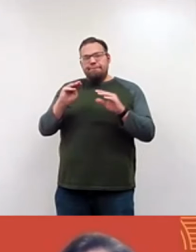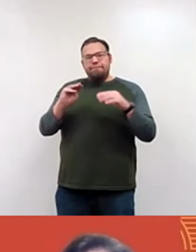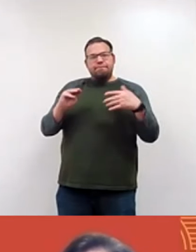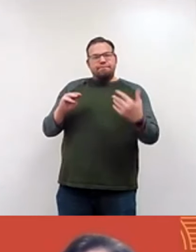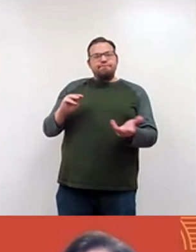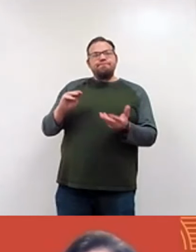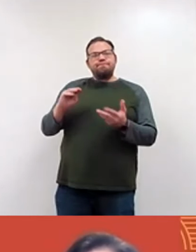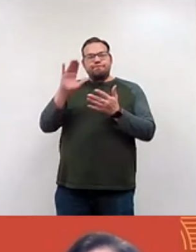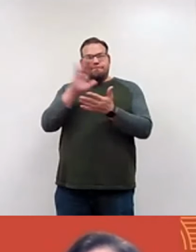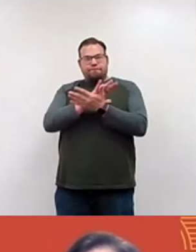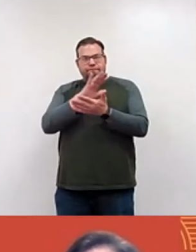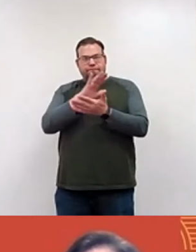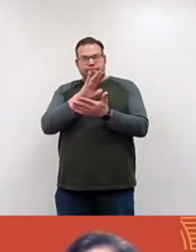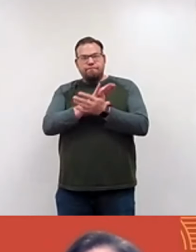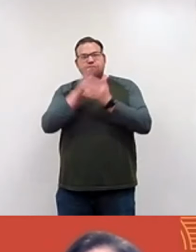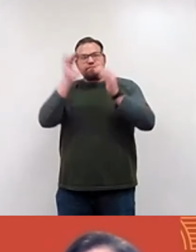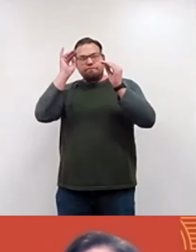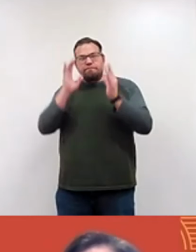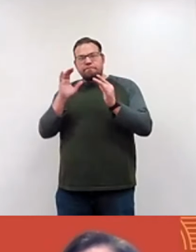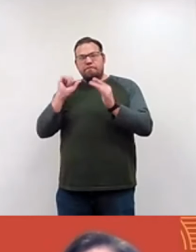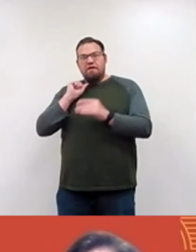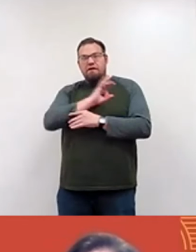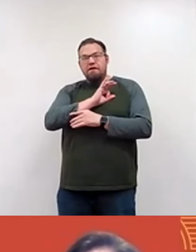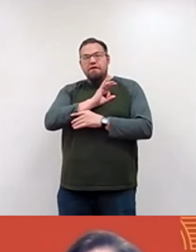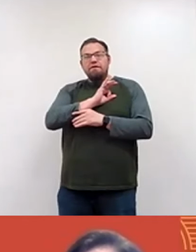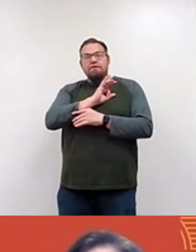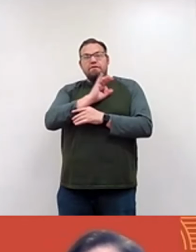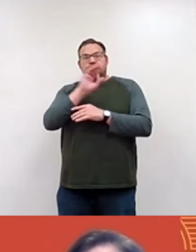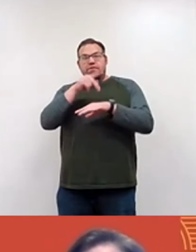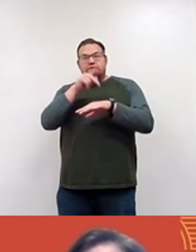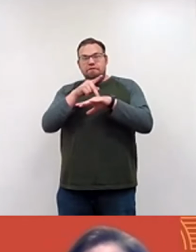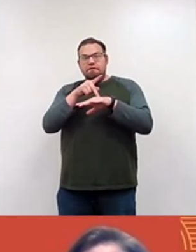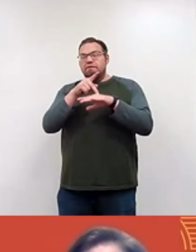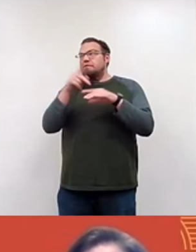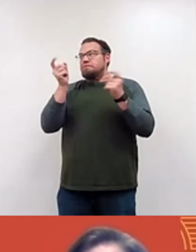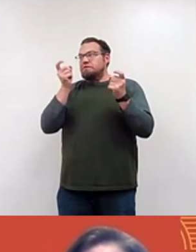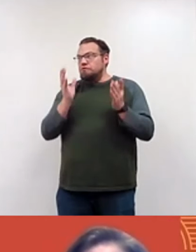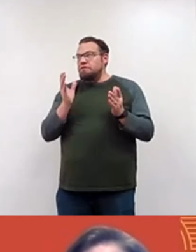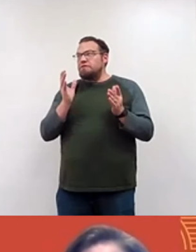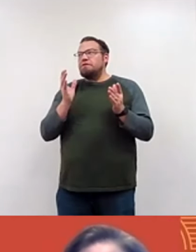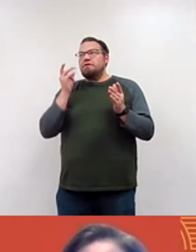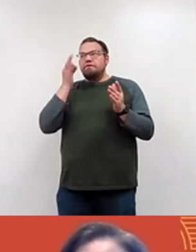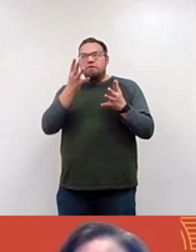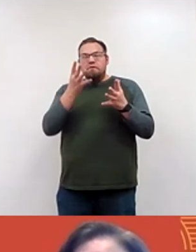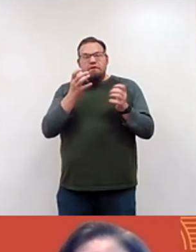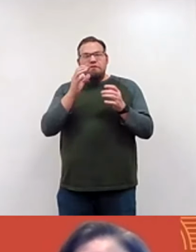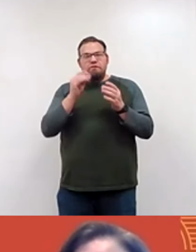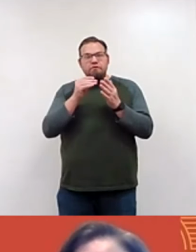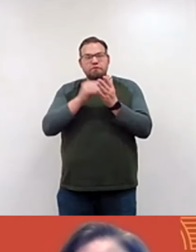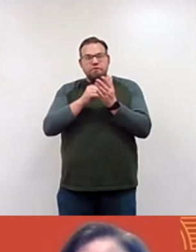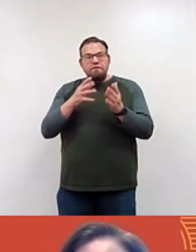تتحدث لأنها تشوكية من تشوكي وتتحدث اللغة التشوكية